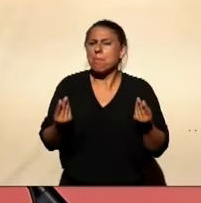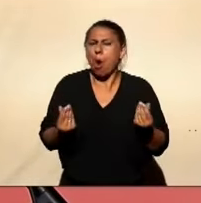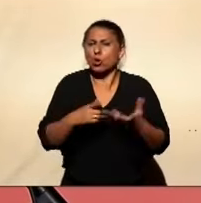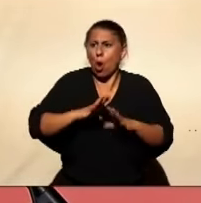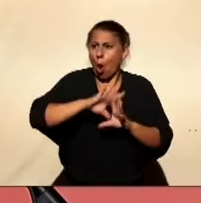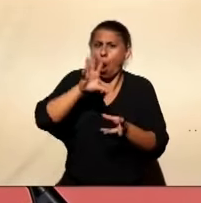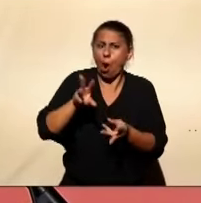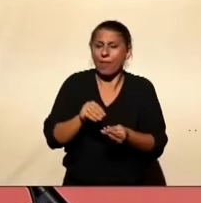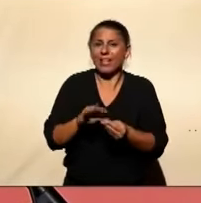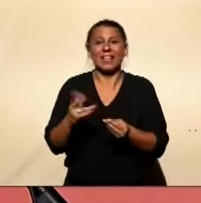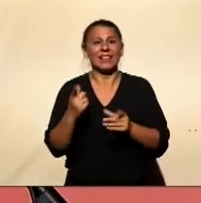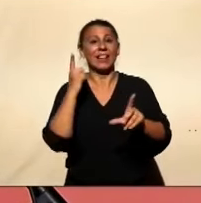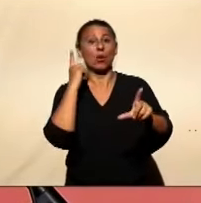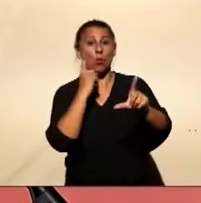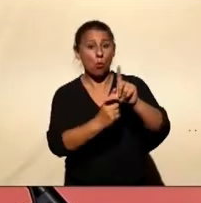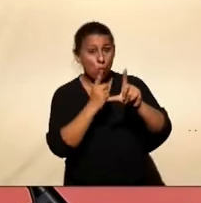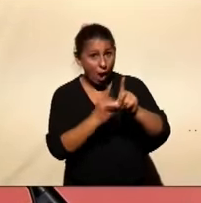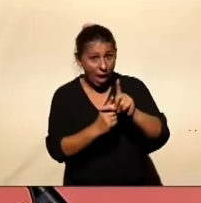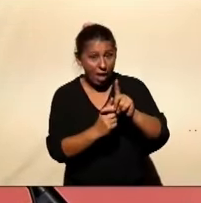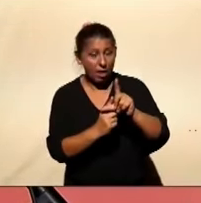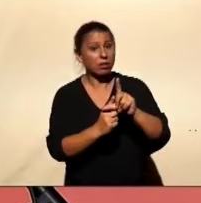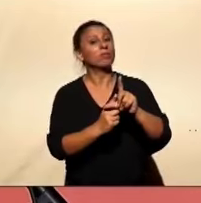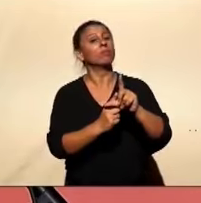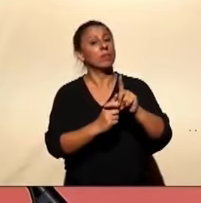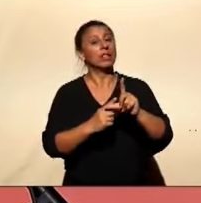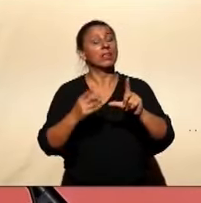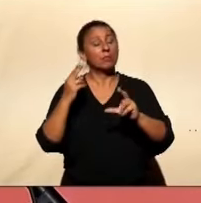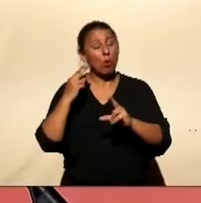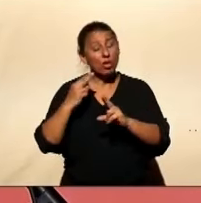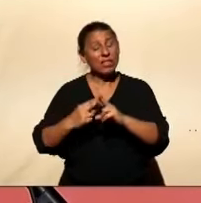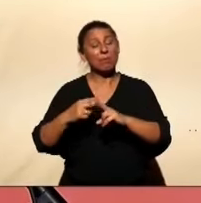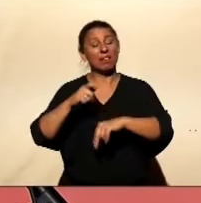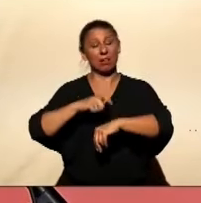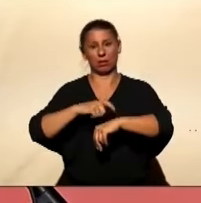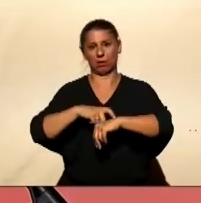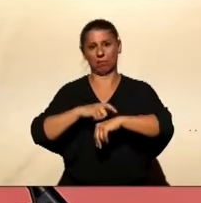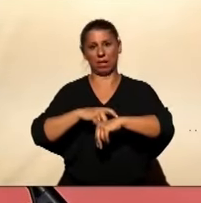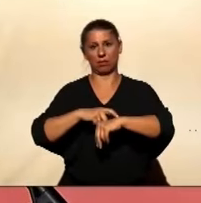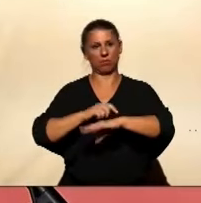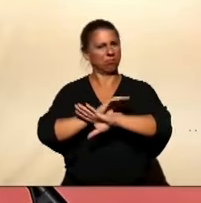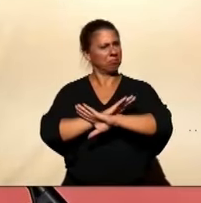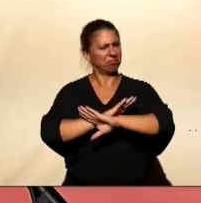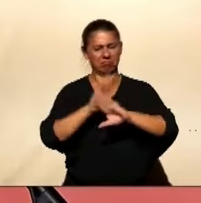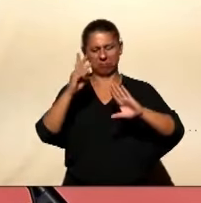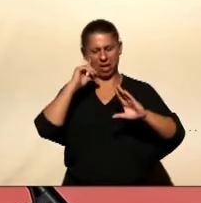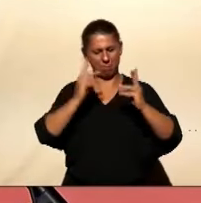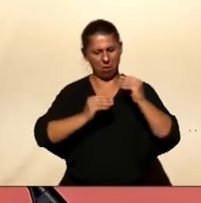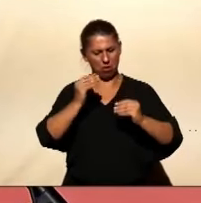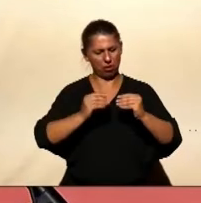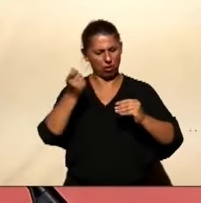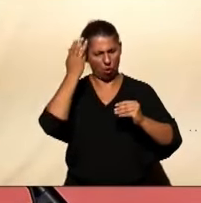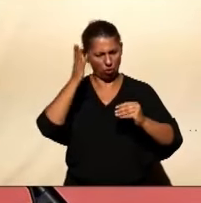γιατί το ΚΚΕ στις κρίσιμες στιγμές και χωρίς να υπολογίσει